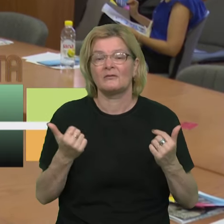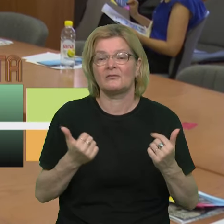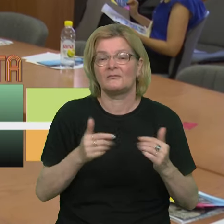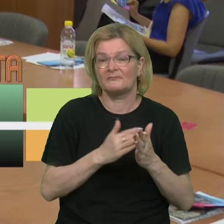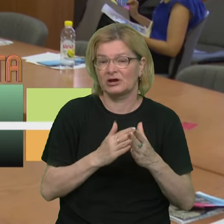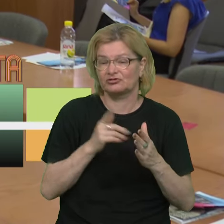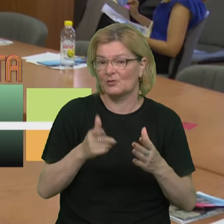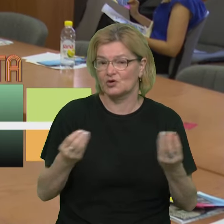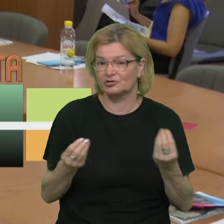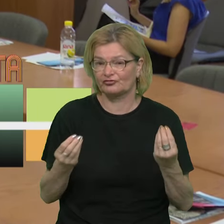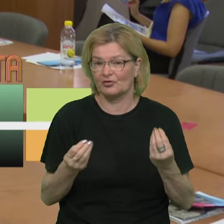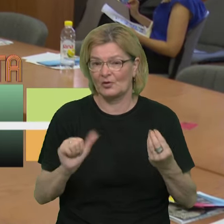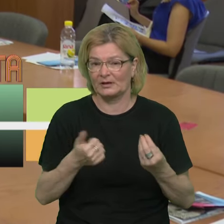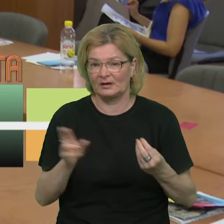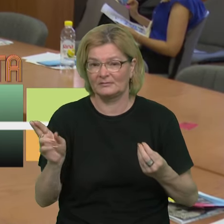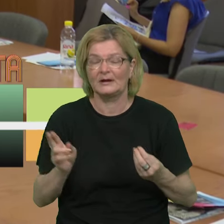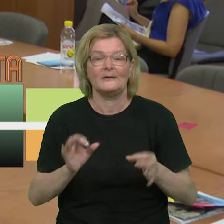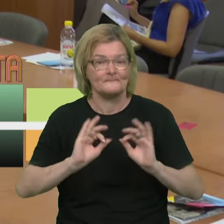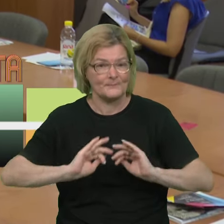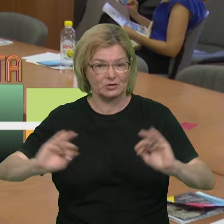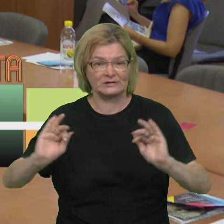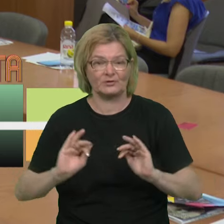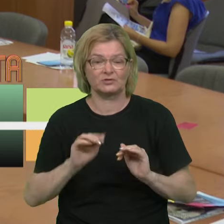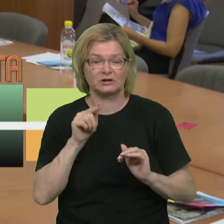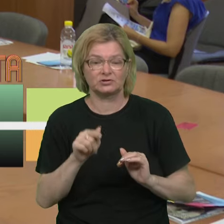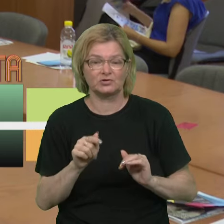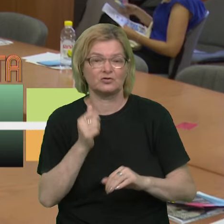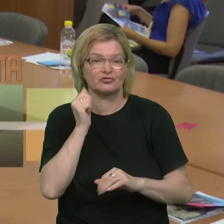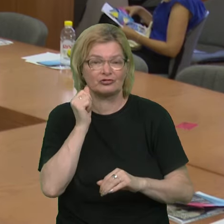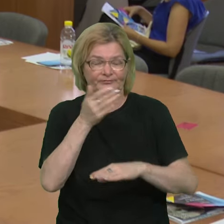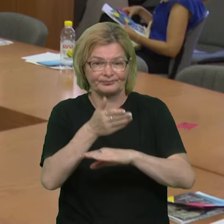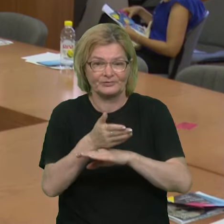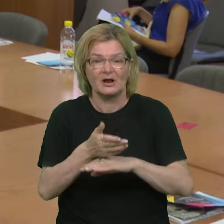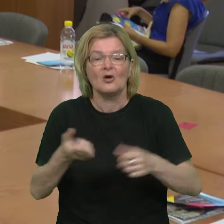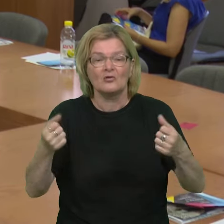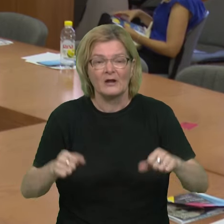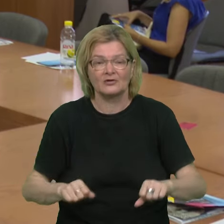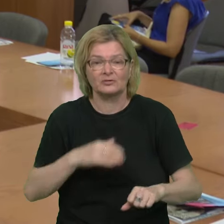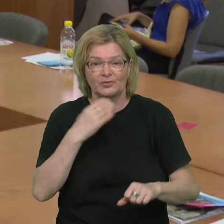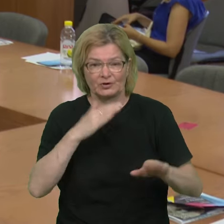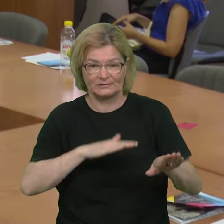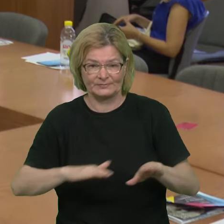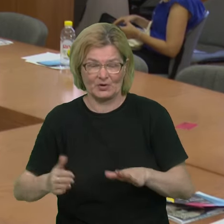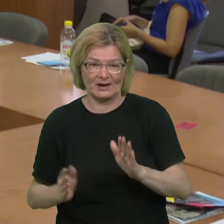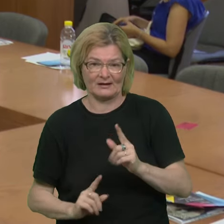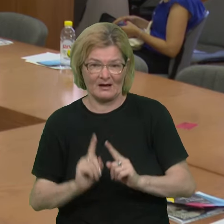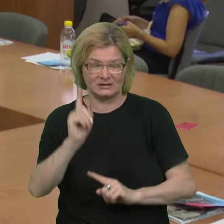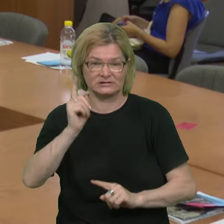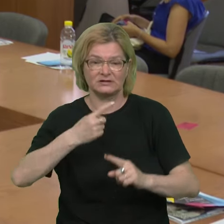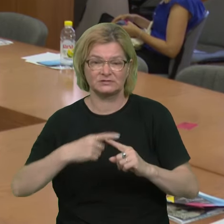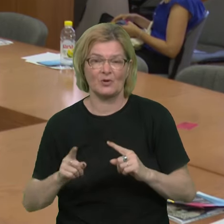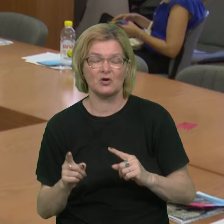i međutim ono što je specifično je to da tvrtke u ženskom vlasništvu puno sporije